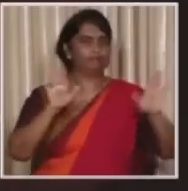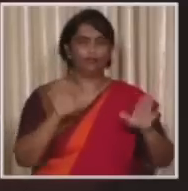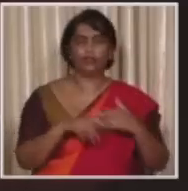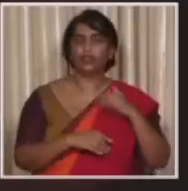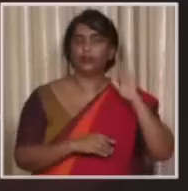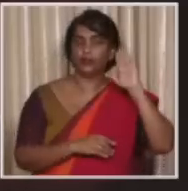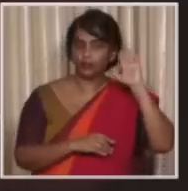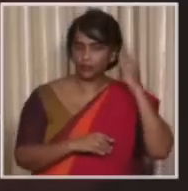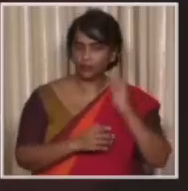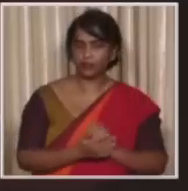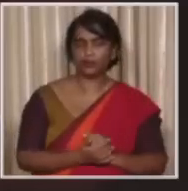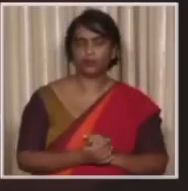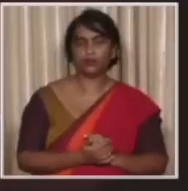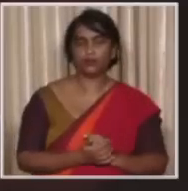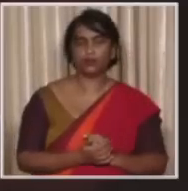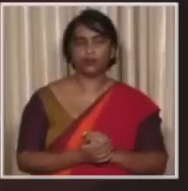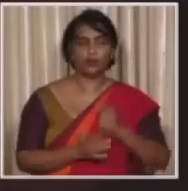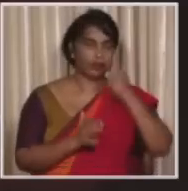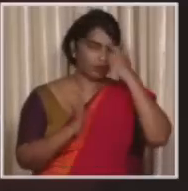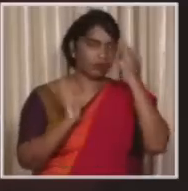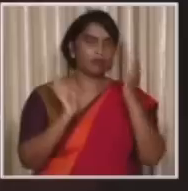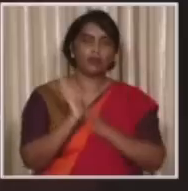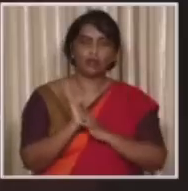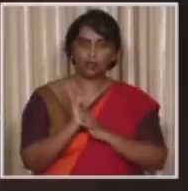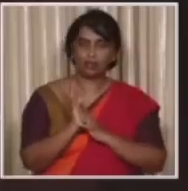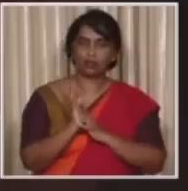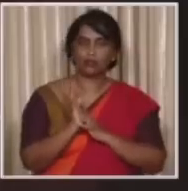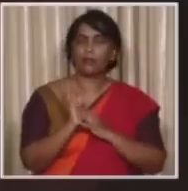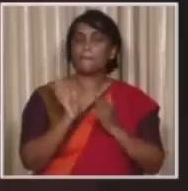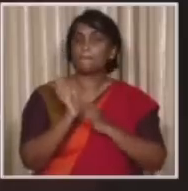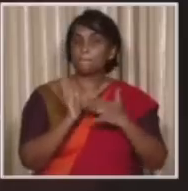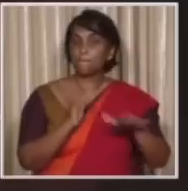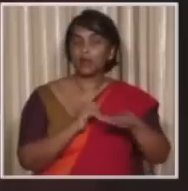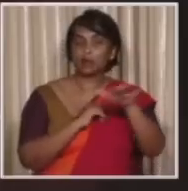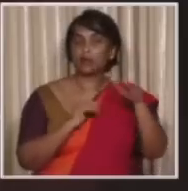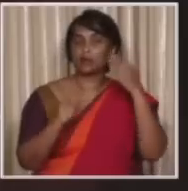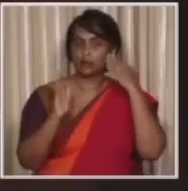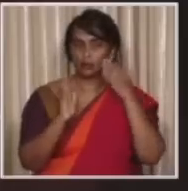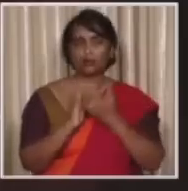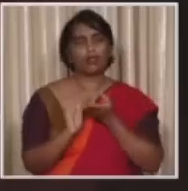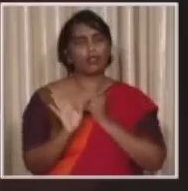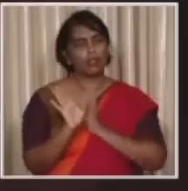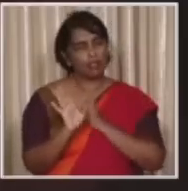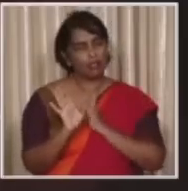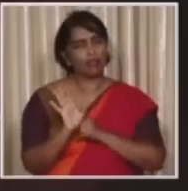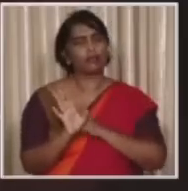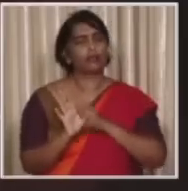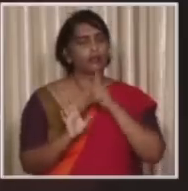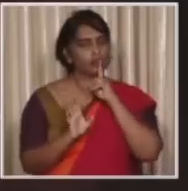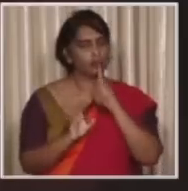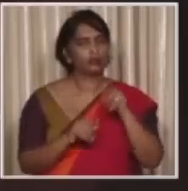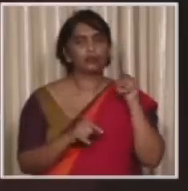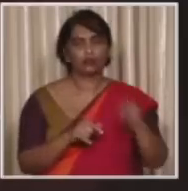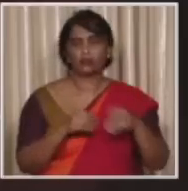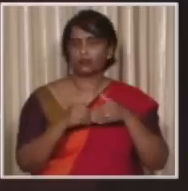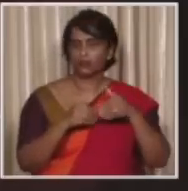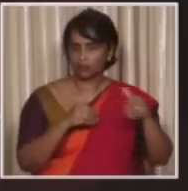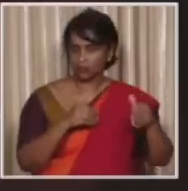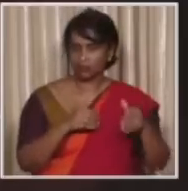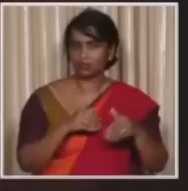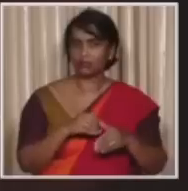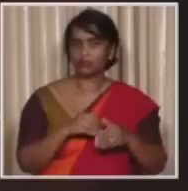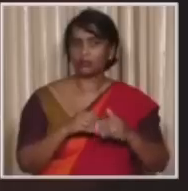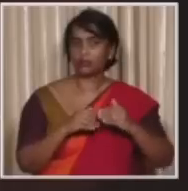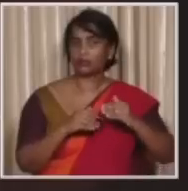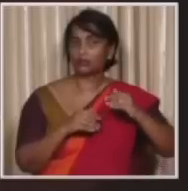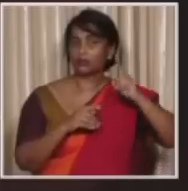කිව්වොත් මාතලේ දිස්ත්‍රික්කේ මහවැලි ඉඩම් සම්බන්ධයෙන් මම හැමදාම කතා කරා. මේ වෙනකොටත්